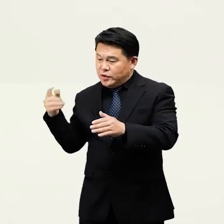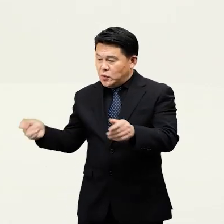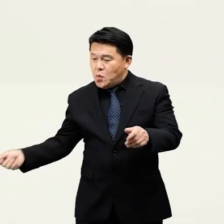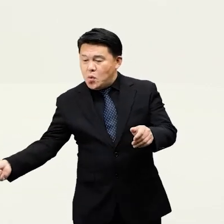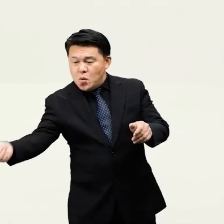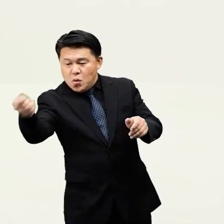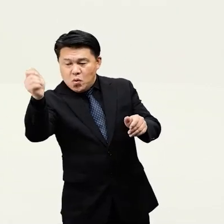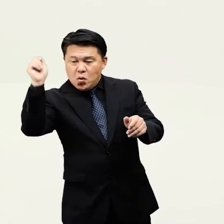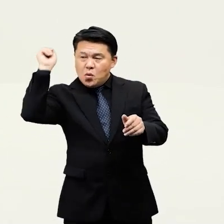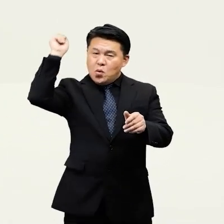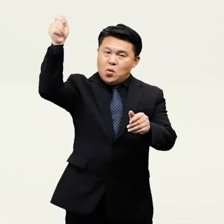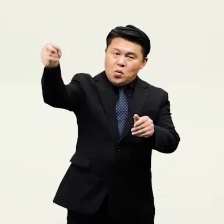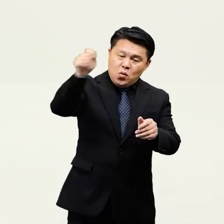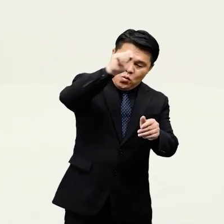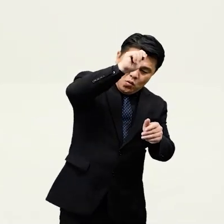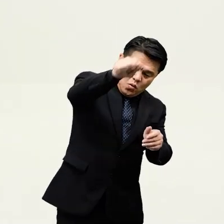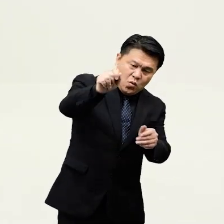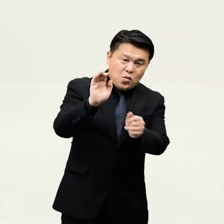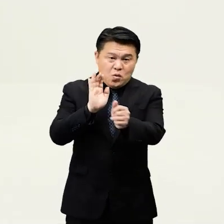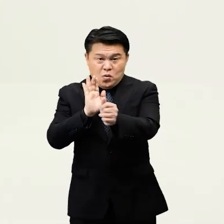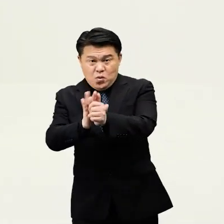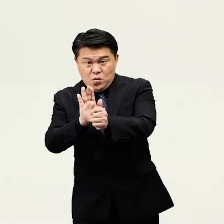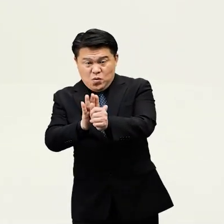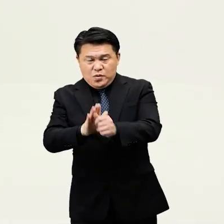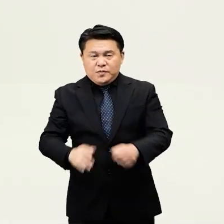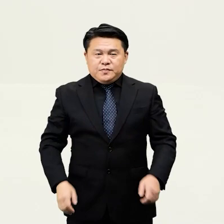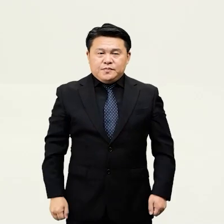스윙 연습을 보조합니다.